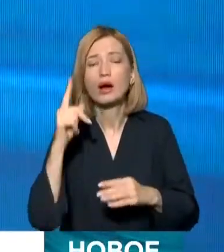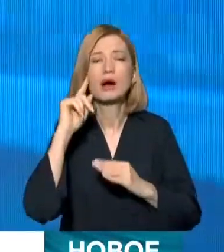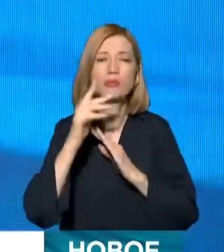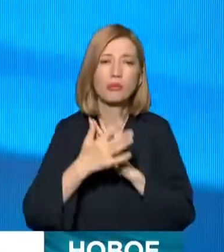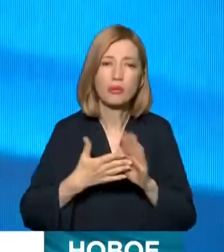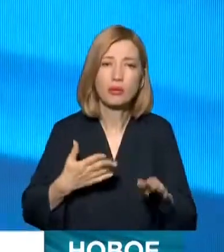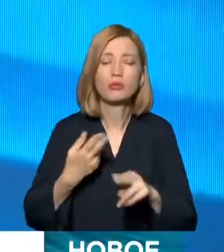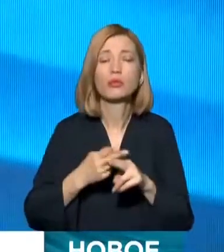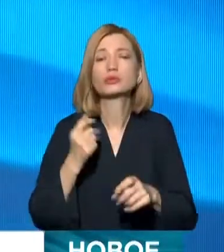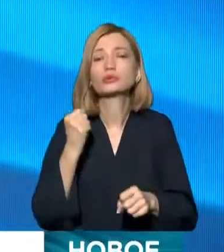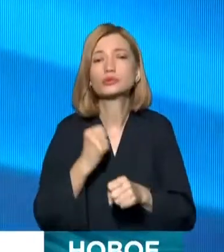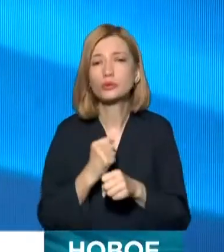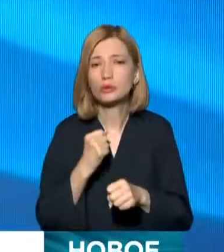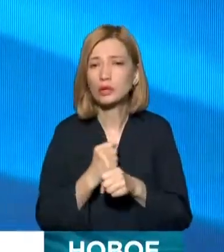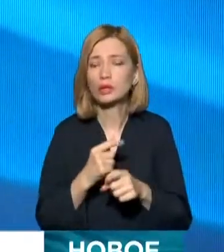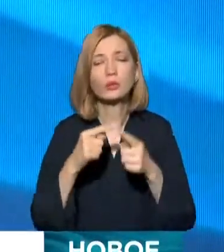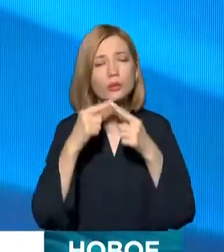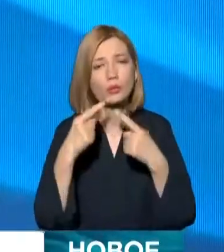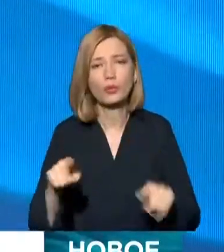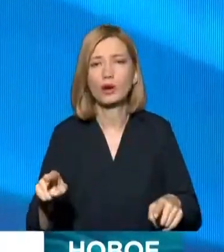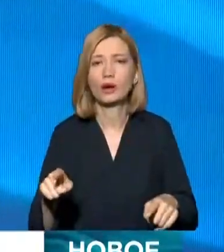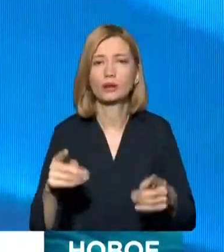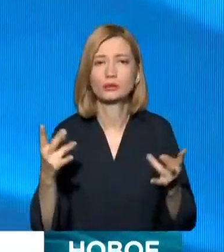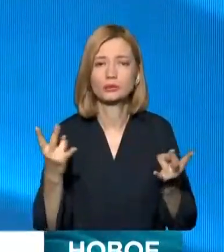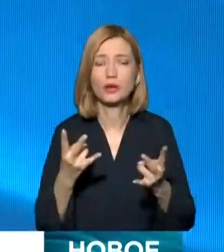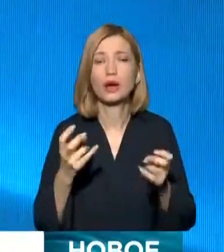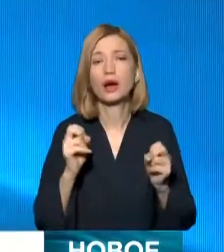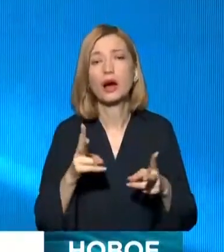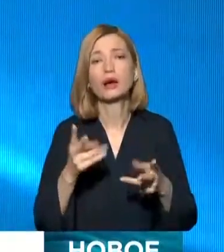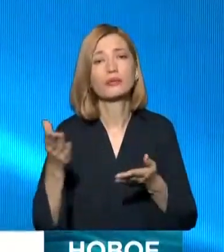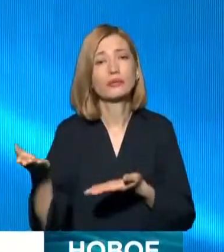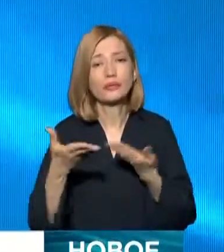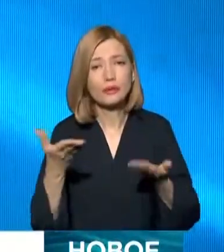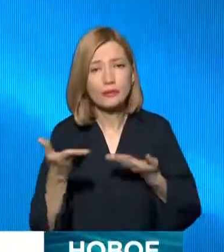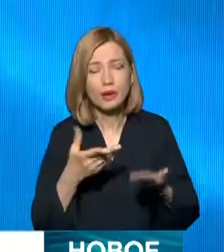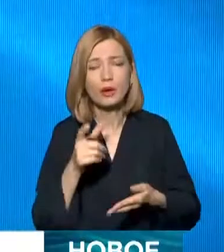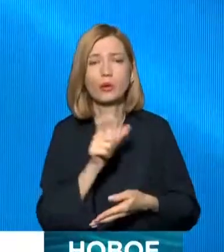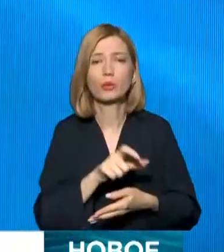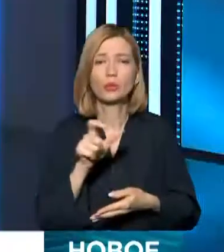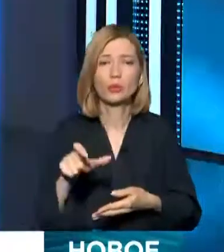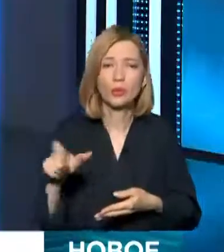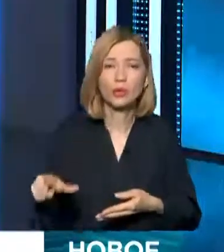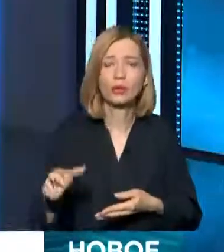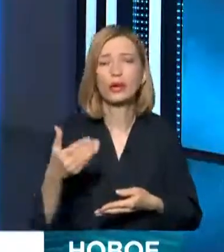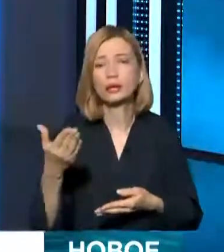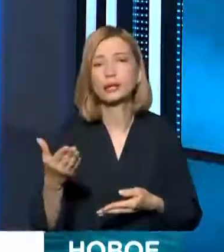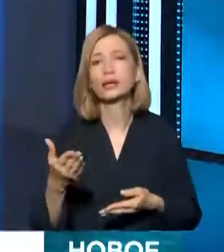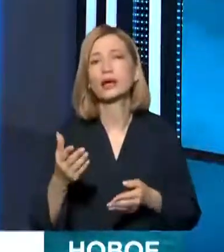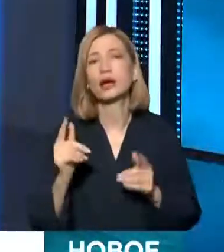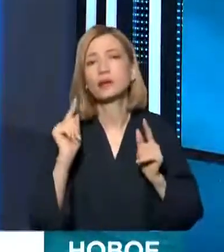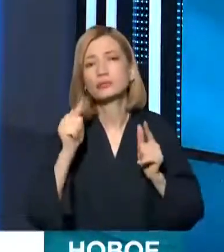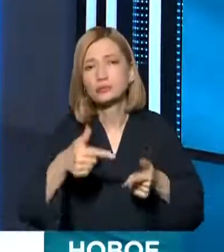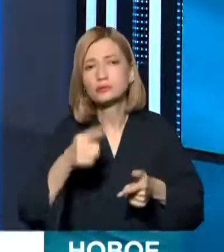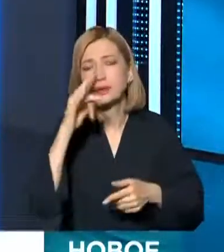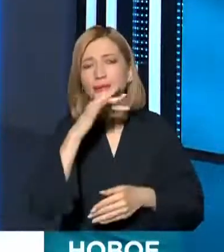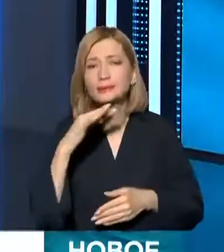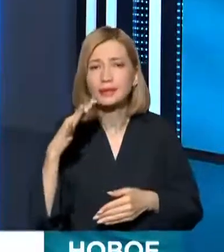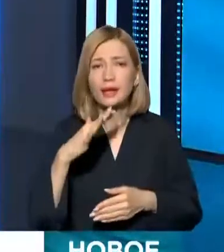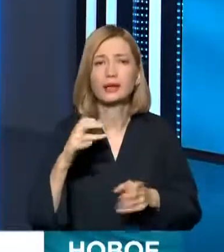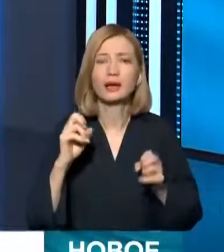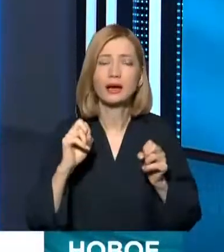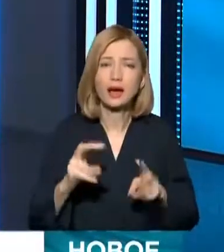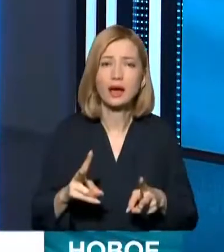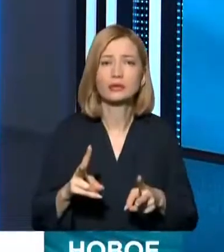встретить этих мигрантов, как мы должны обустраивать, как мы теперь вовлекать в активную жизнь здесь должны, не допустить